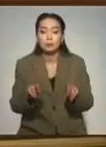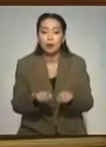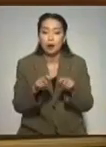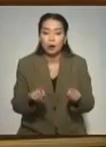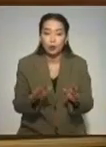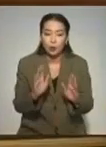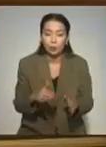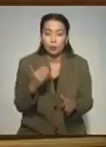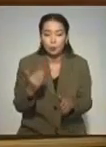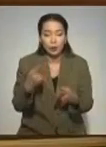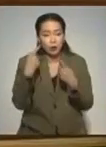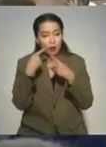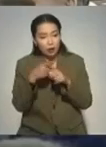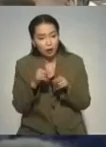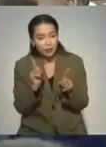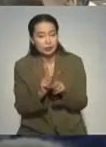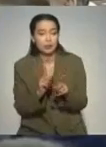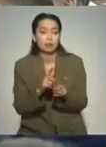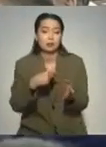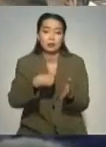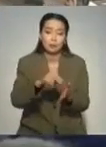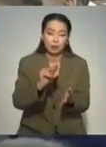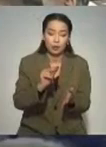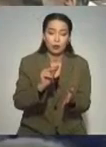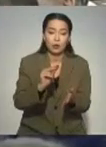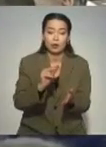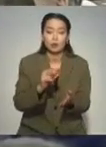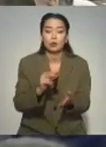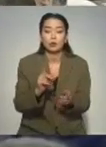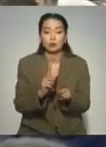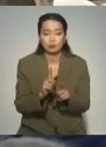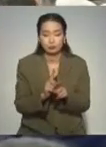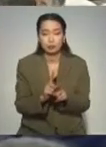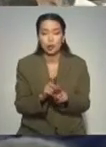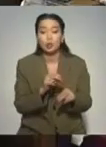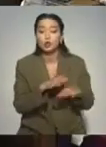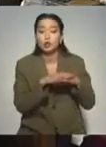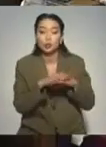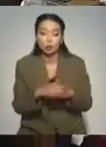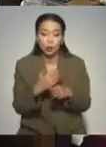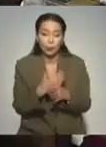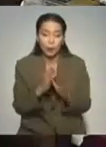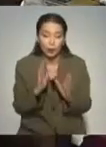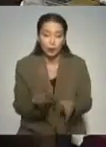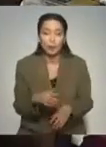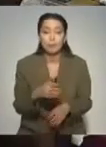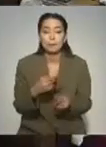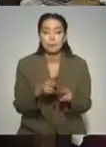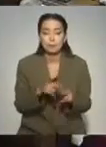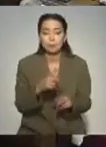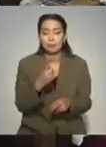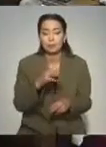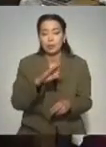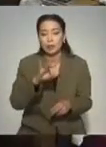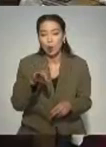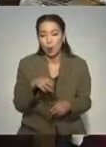Оларға құрал жабдық және техника сатып алу үшін субсидия беріледі. Осы мақсатқа 1 триллионға жуық теңге